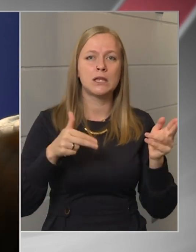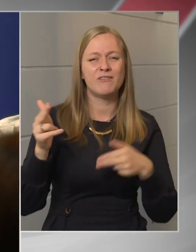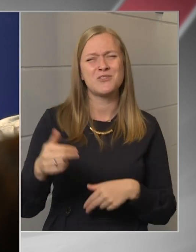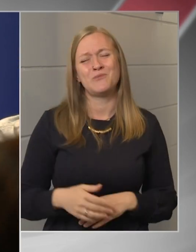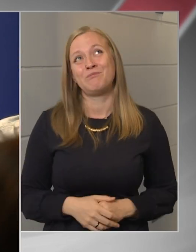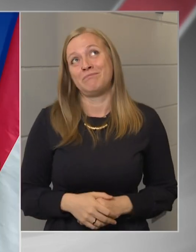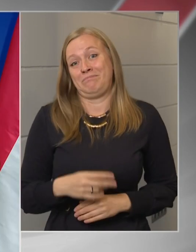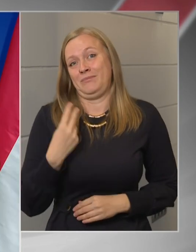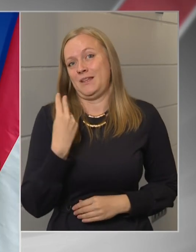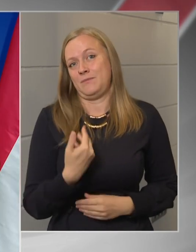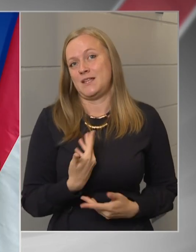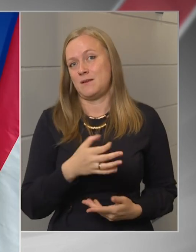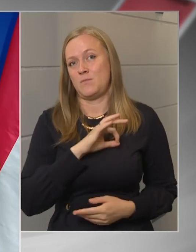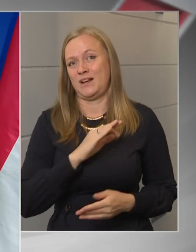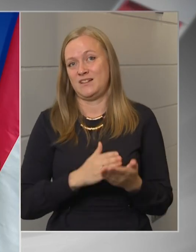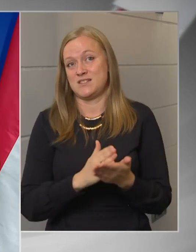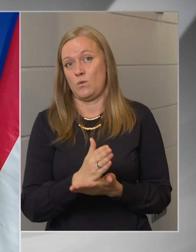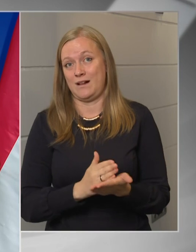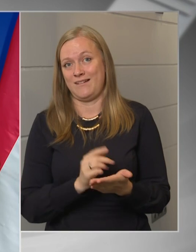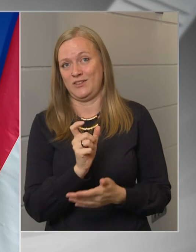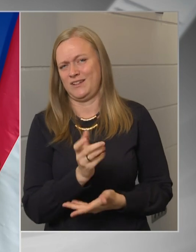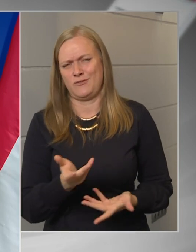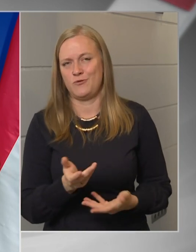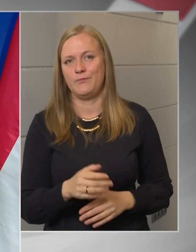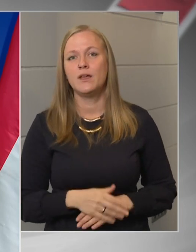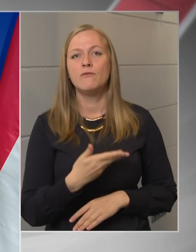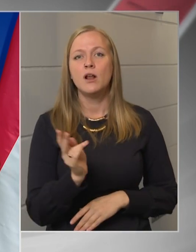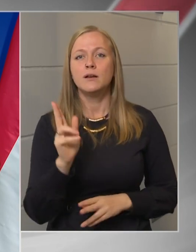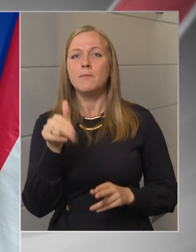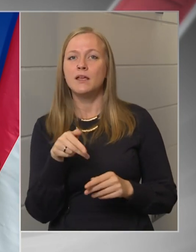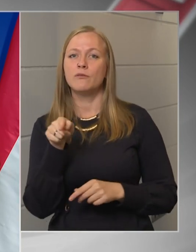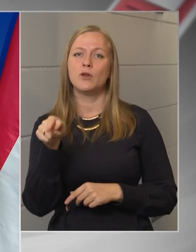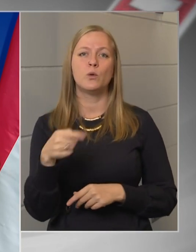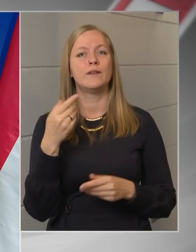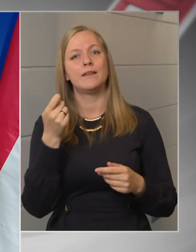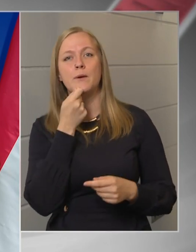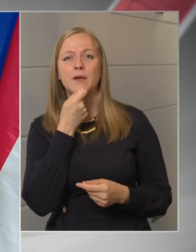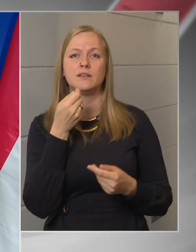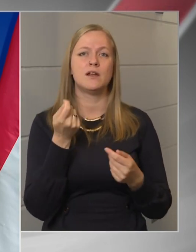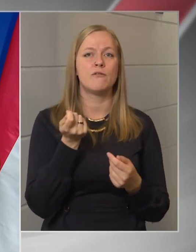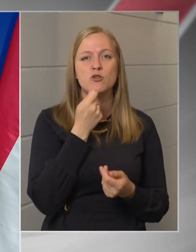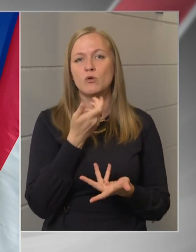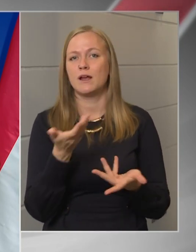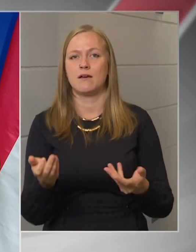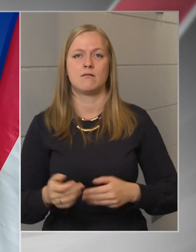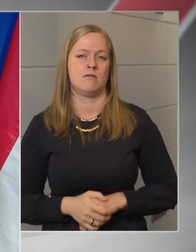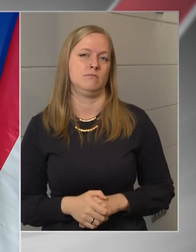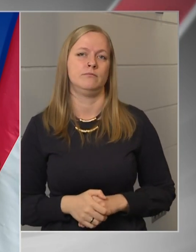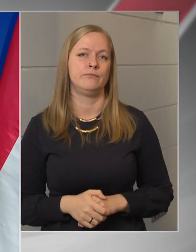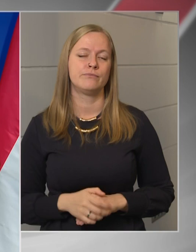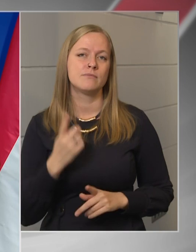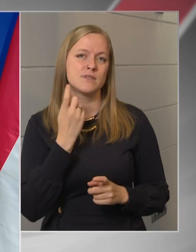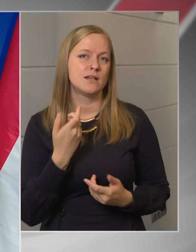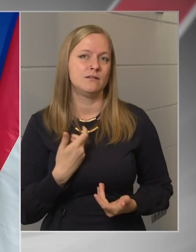tekintem baráti szolgáltatásnak azt, hogyha valaki meghívja őt egy ebédre vagy egy vacsorára, tehát ezt azt hiszem, hogy a